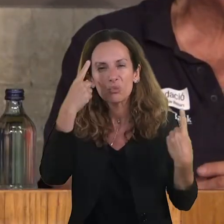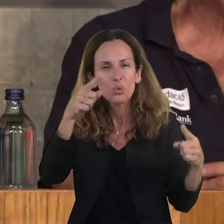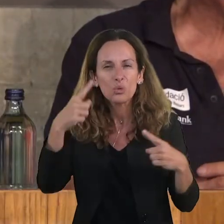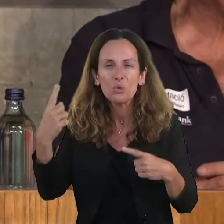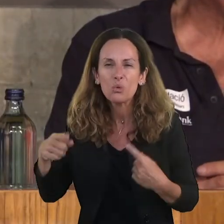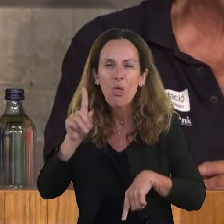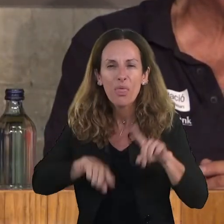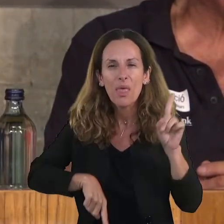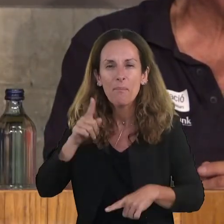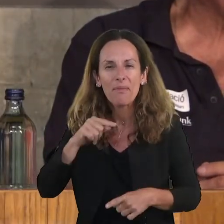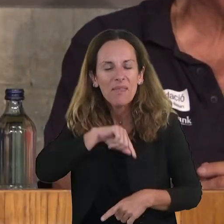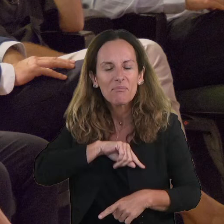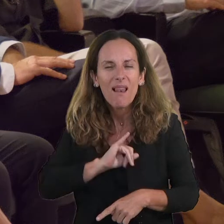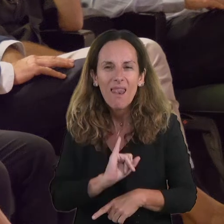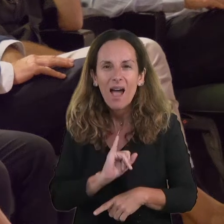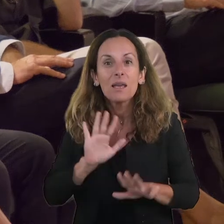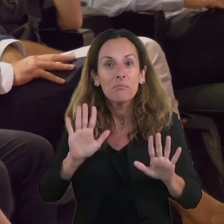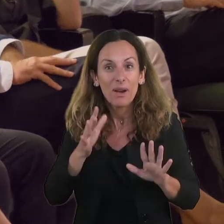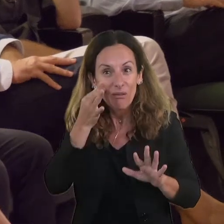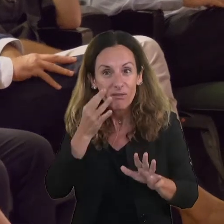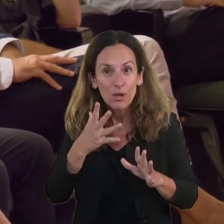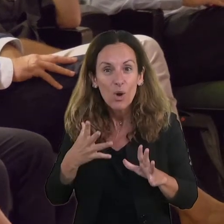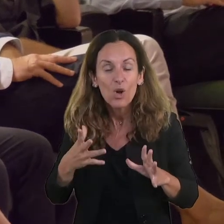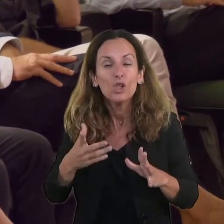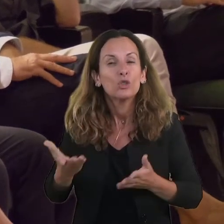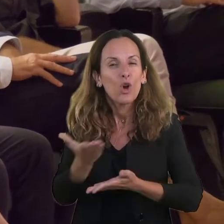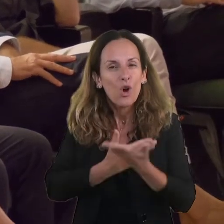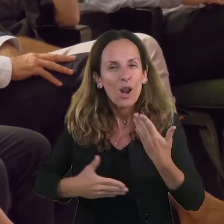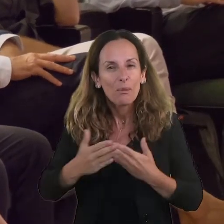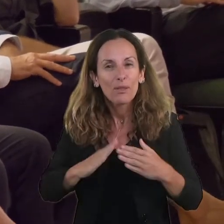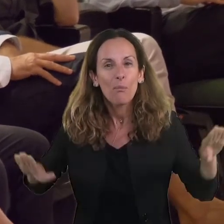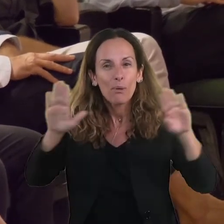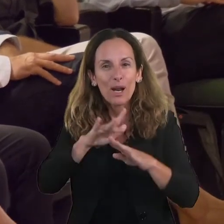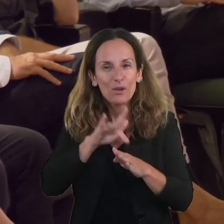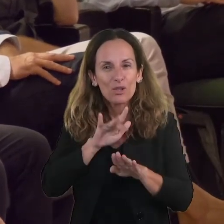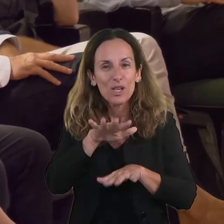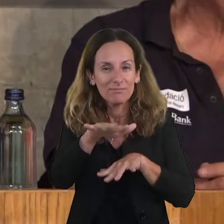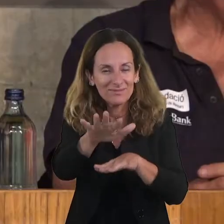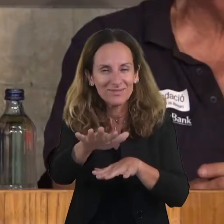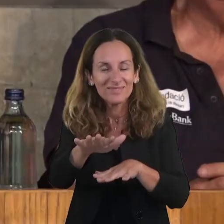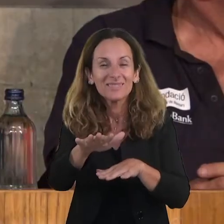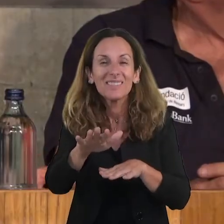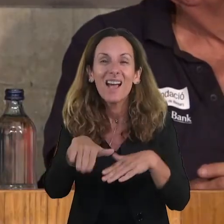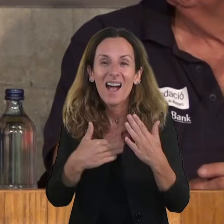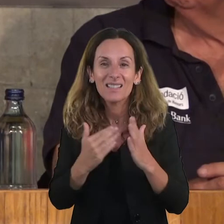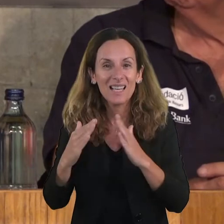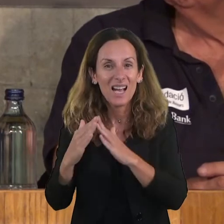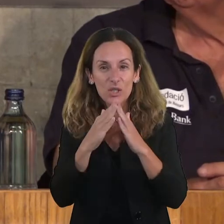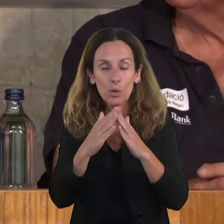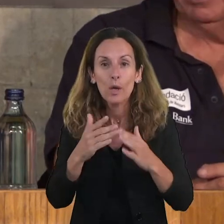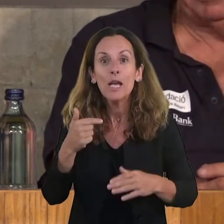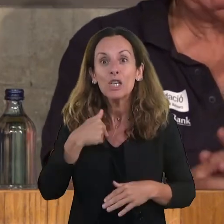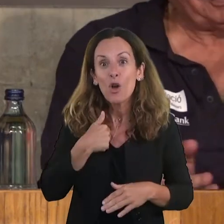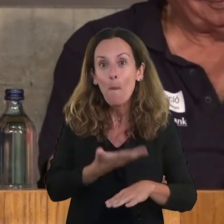salut com trobi, però que ens trobem tots plegats un vespre caminant i he de dir que jo com que l'he experimentada, no aquesta que ara ho hauré de